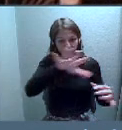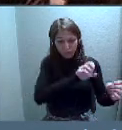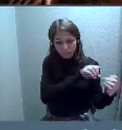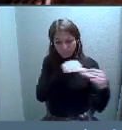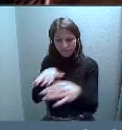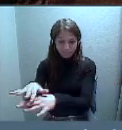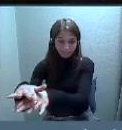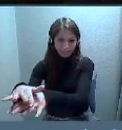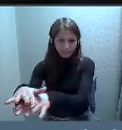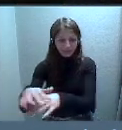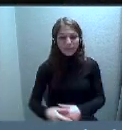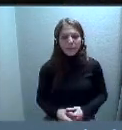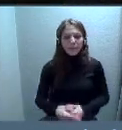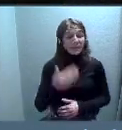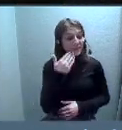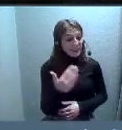Merci beaucoup.